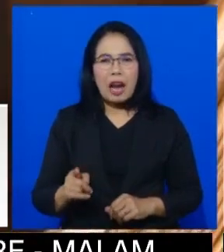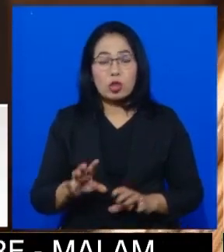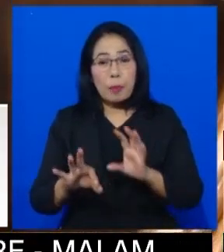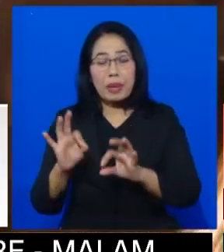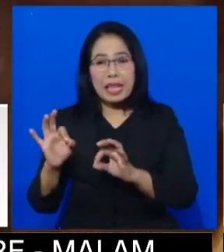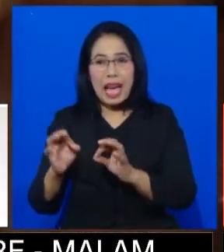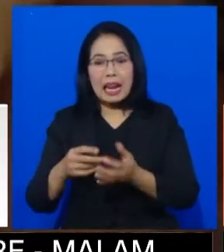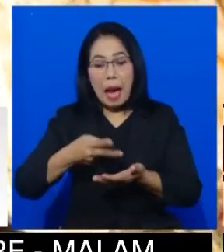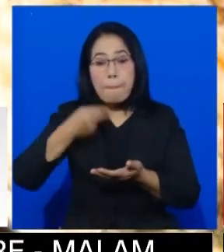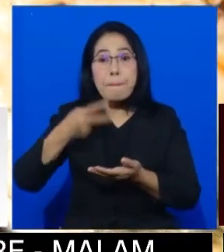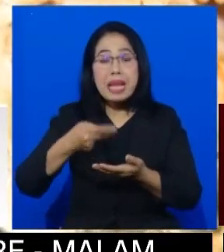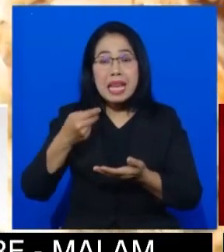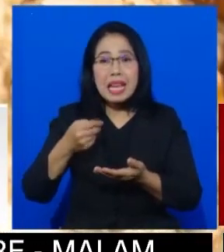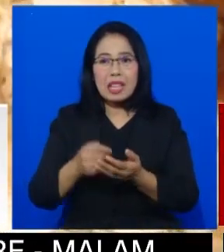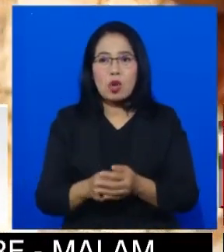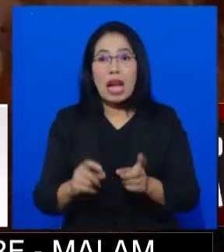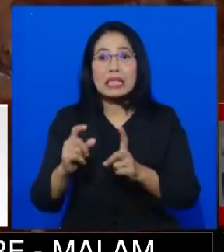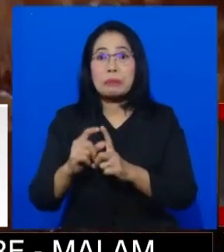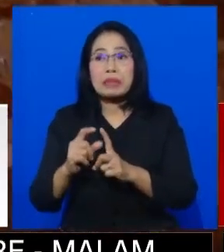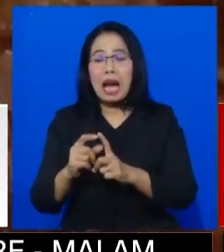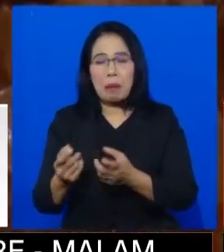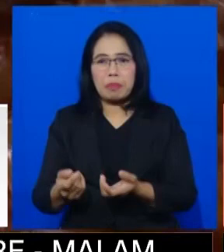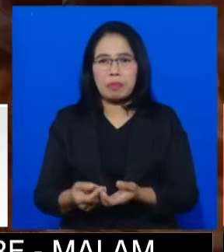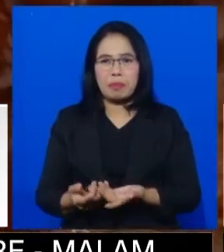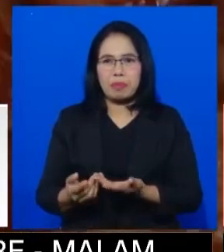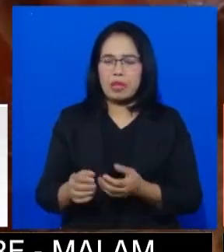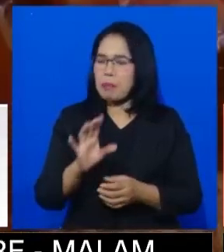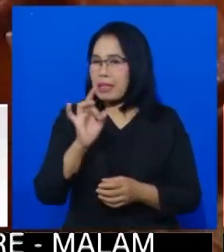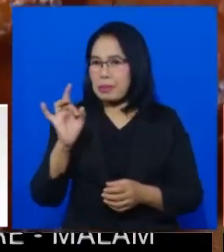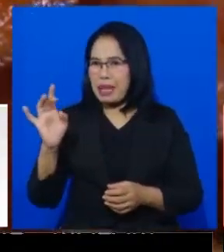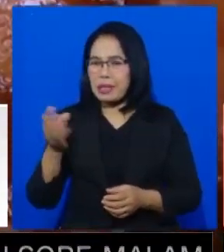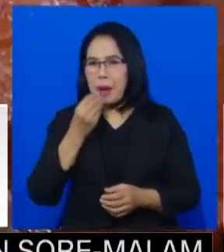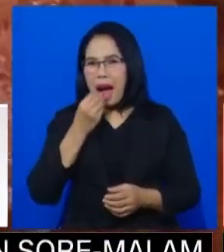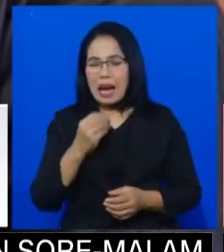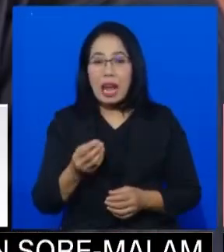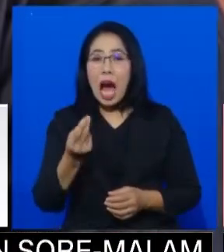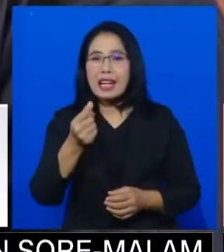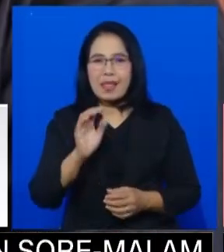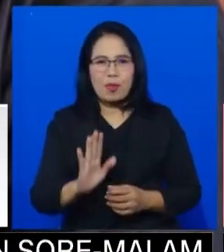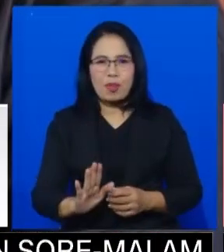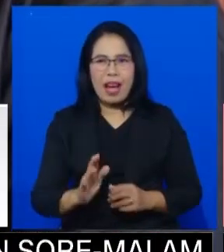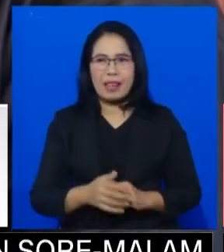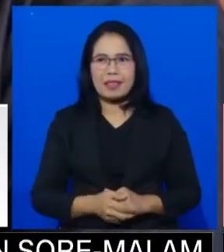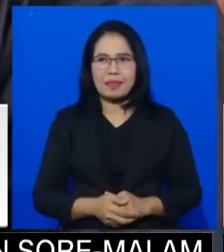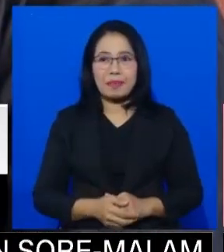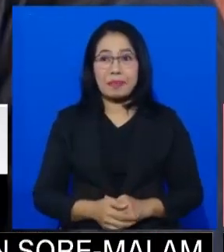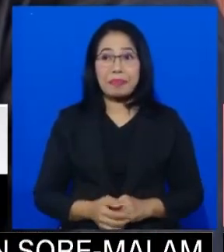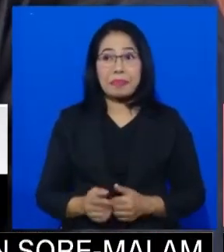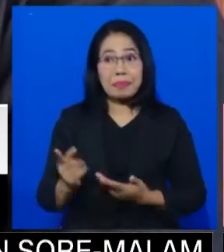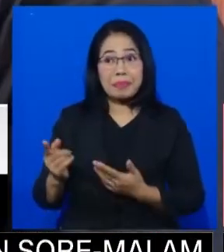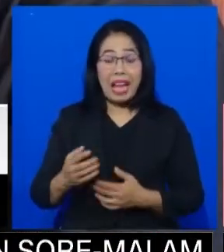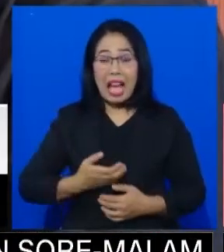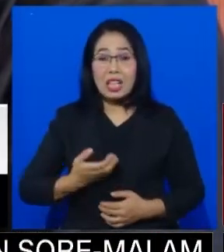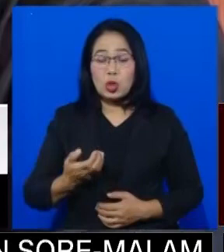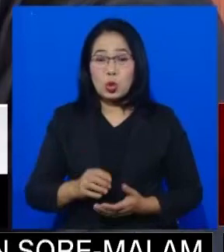ramen, dimsum, hingga rice bowl dengan harga yang juga terjangkau. Kalau aku ramen zila sama fish